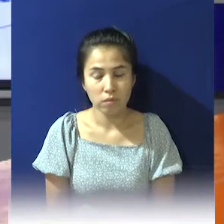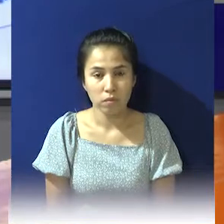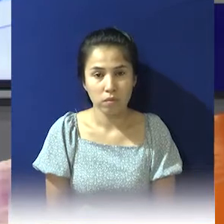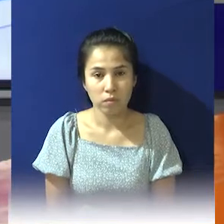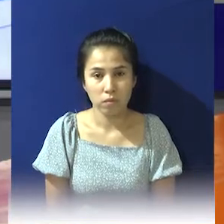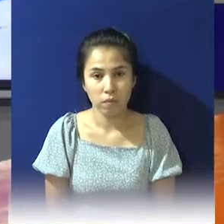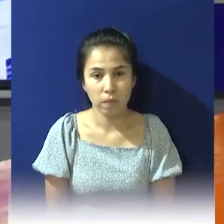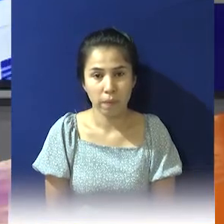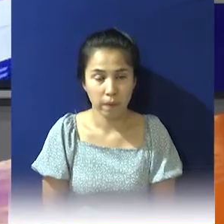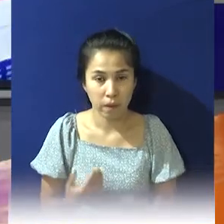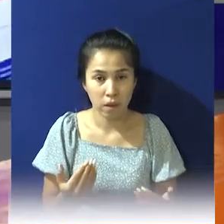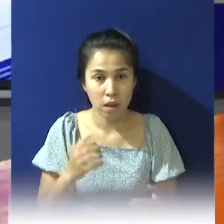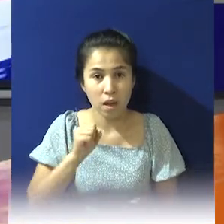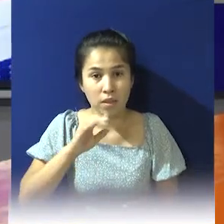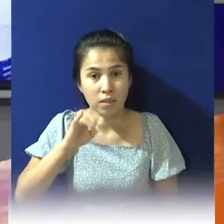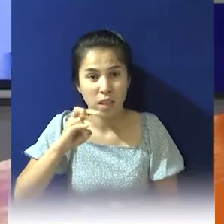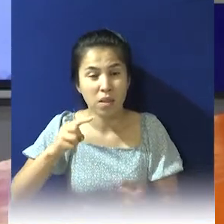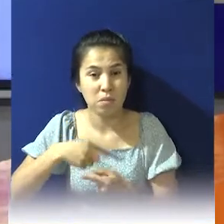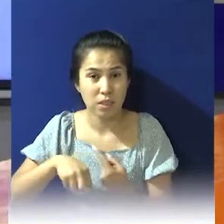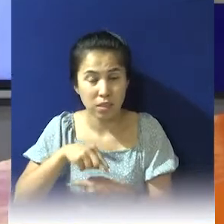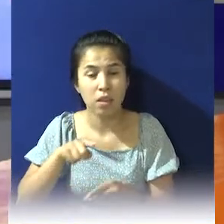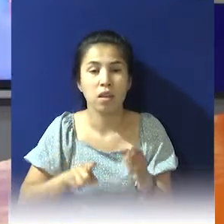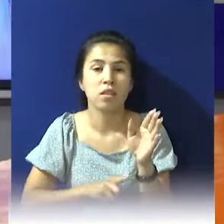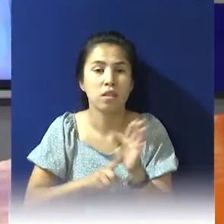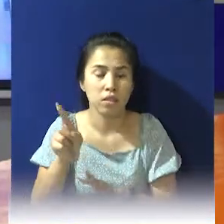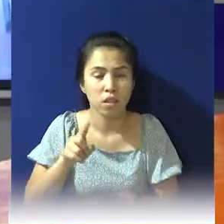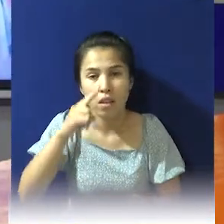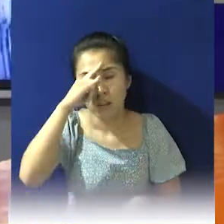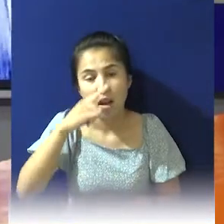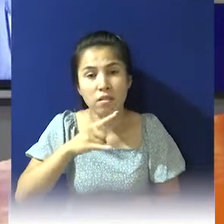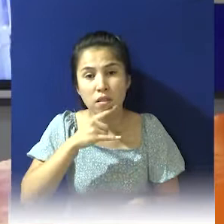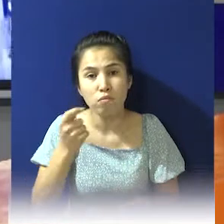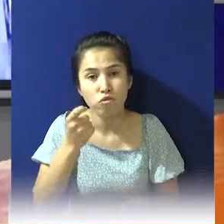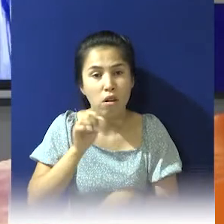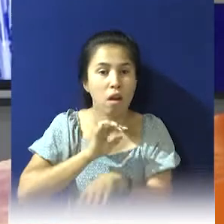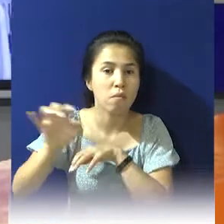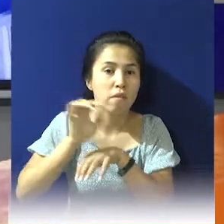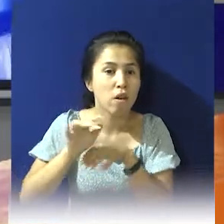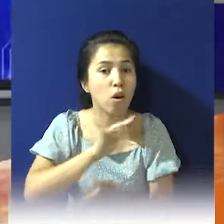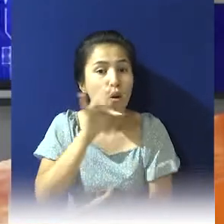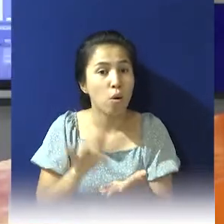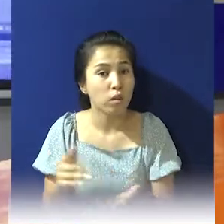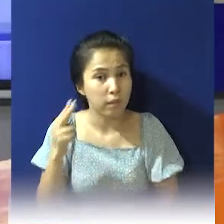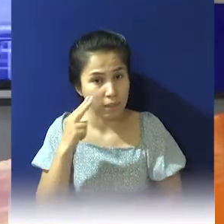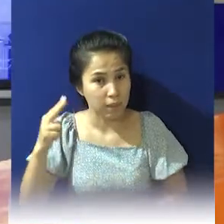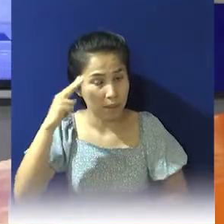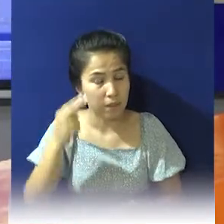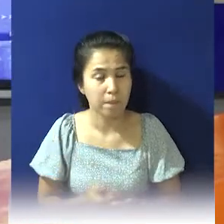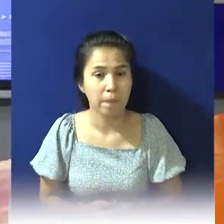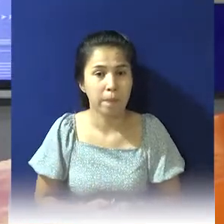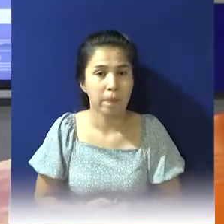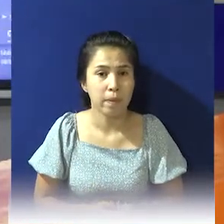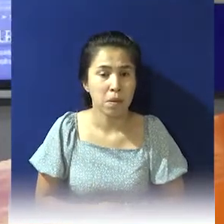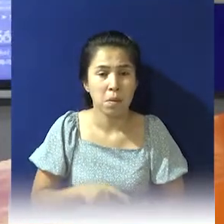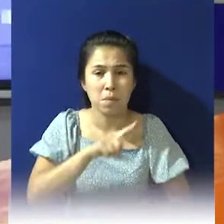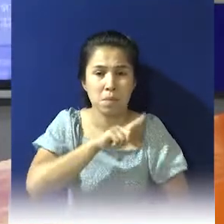нашей области выросли цены на рис, масло, картофель, мясо. Рост цен на социально значимые товары бьет по карману населения.